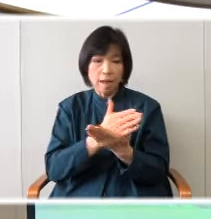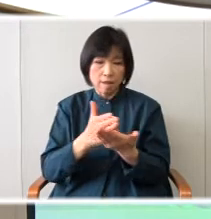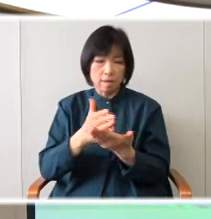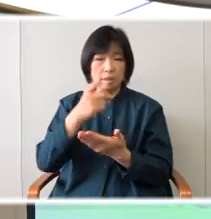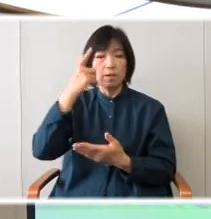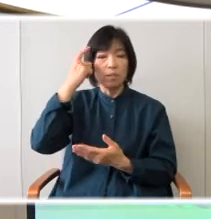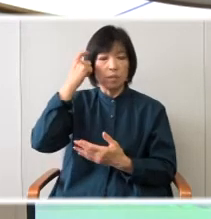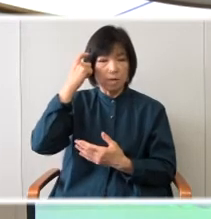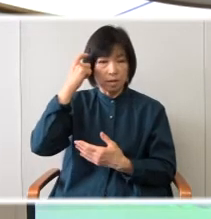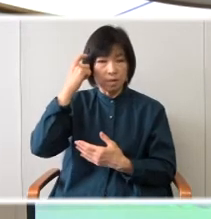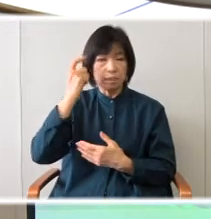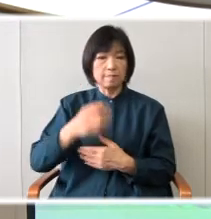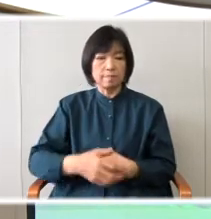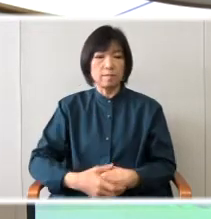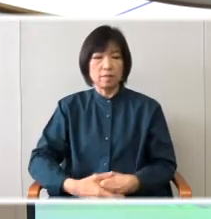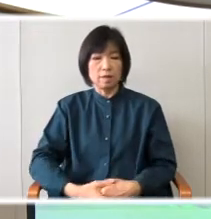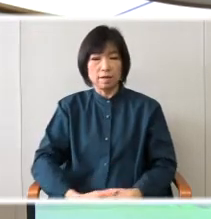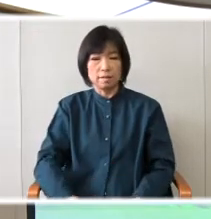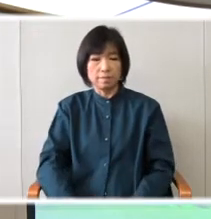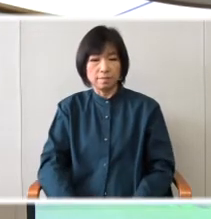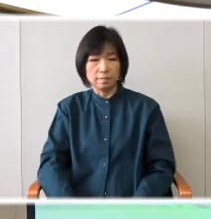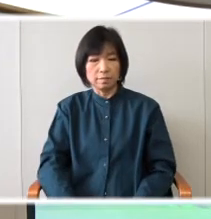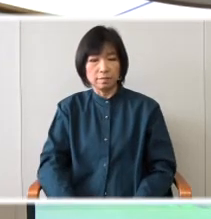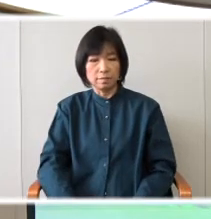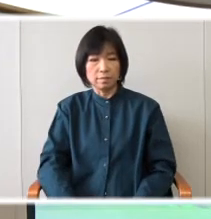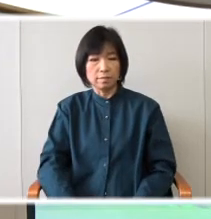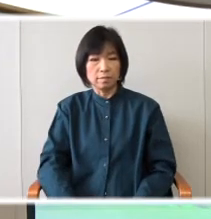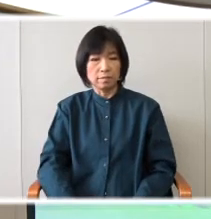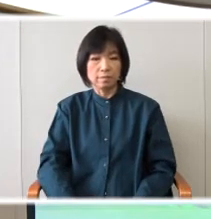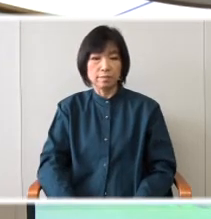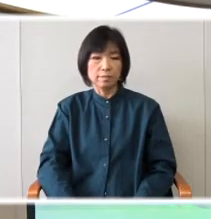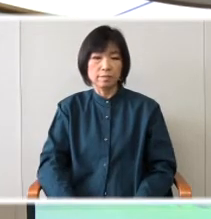ね。 ありがとうございました。